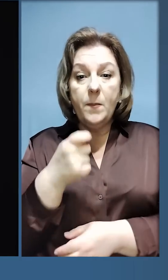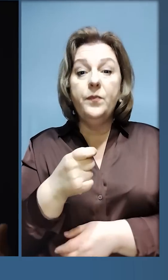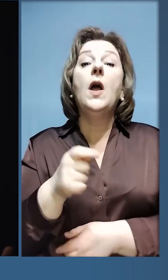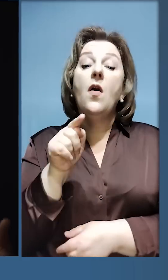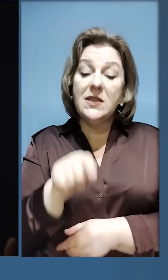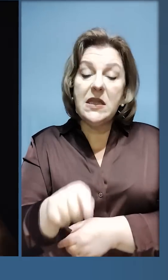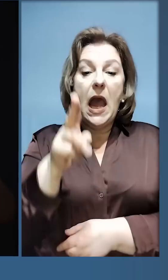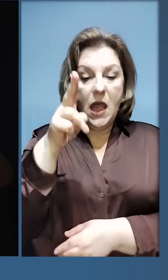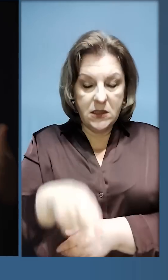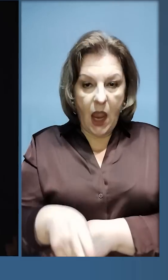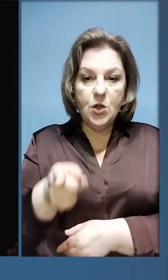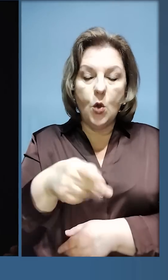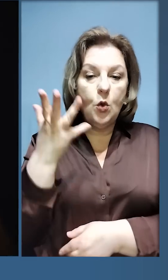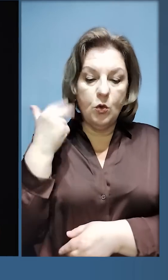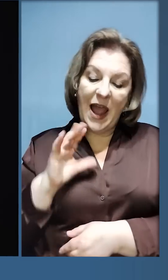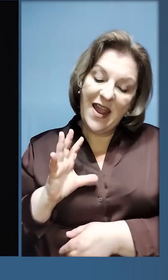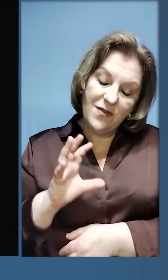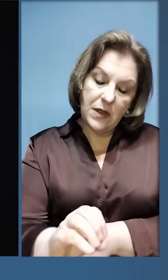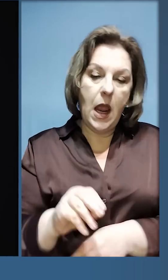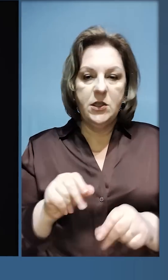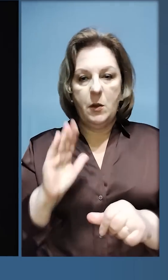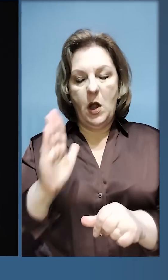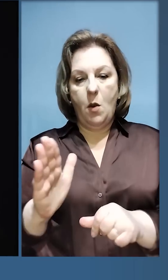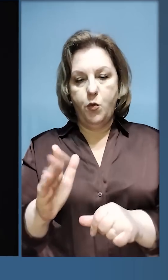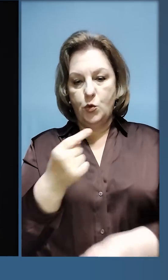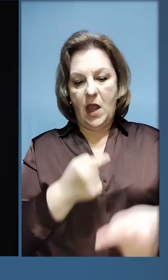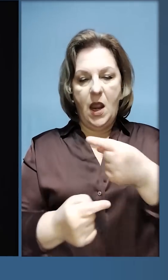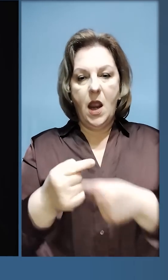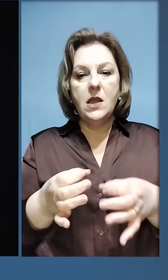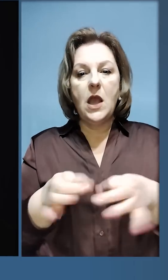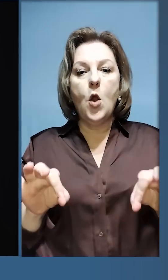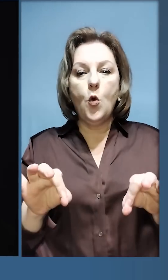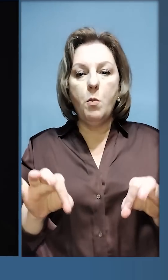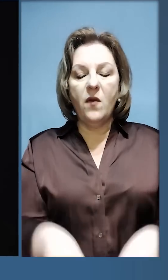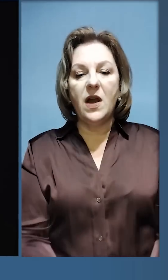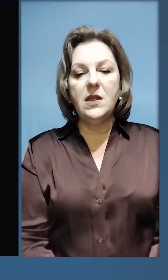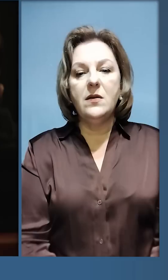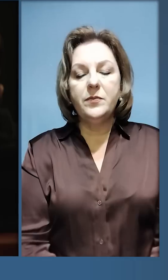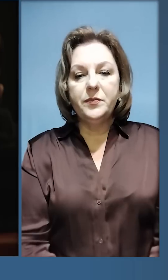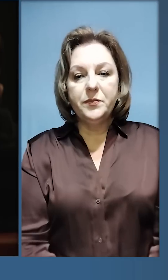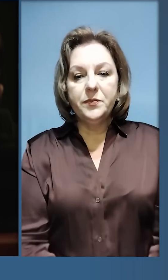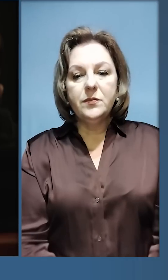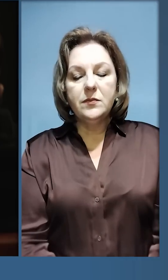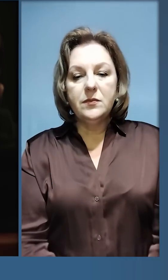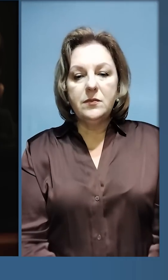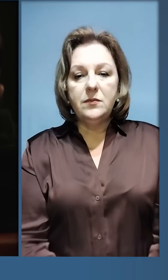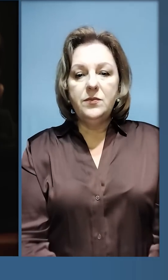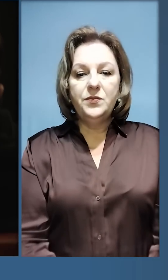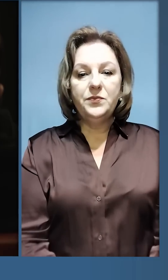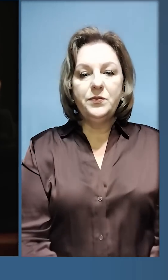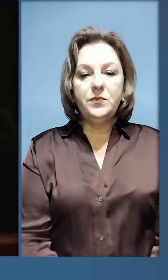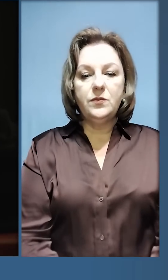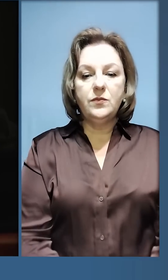війна закінчиться саме тоді, коли вся наша земля буде деокупована. I have been told by people